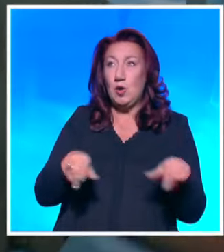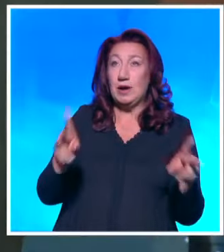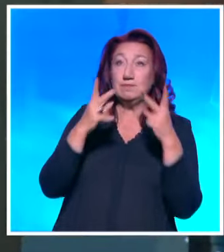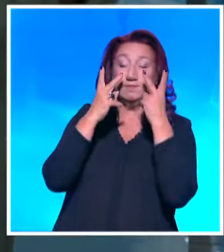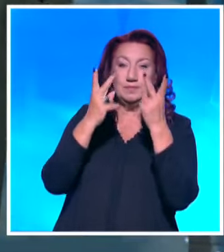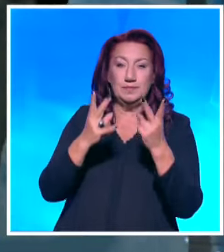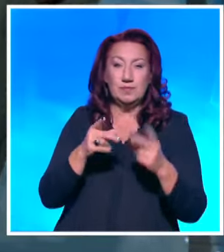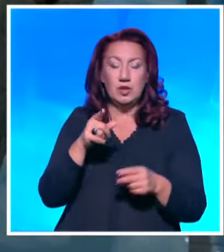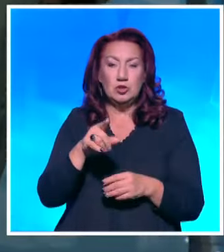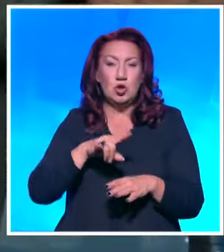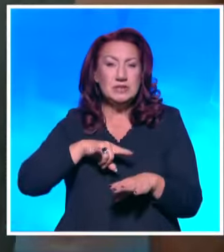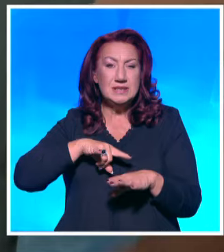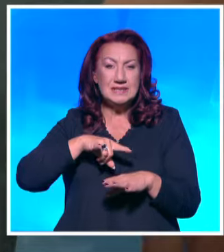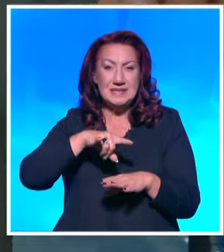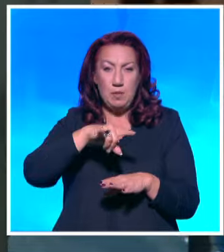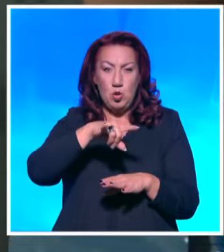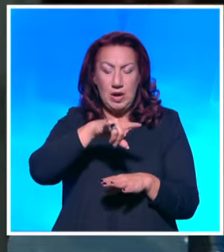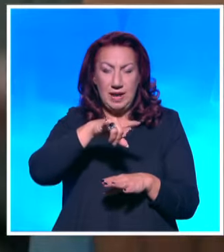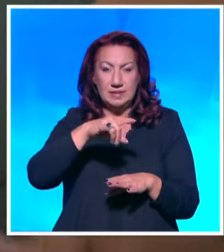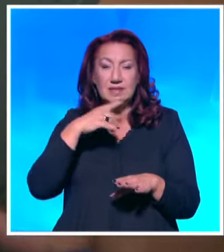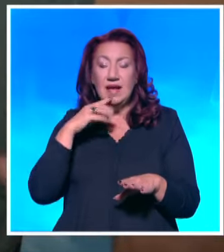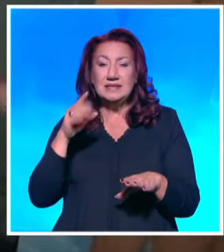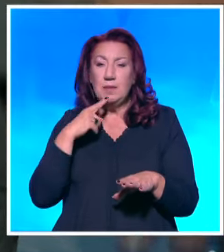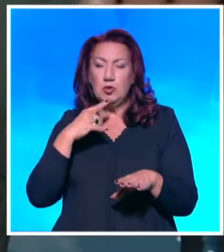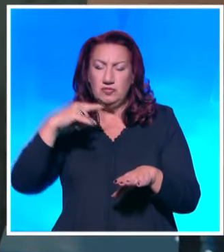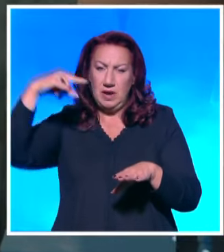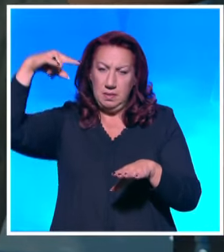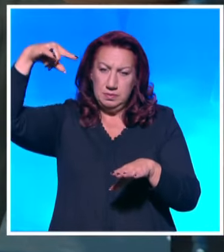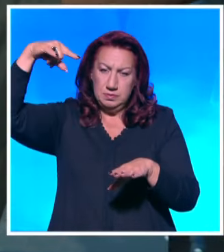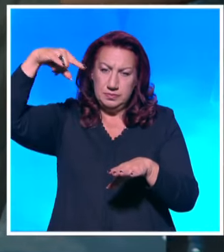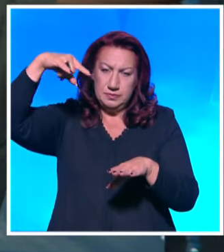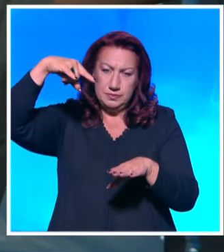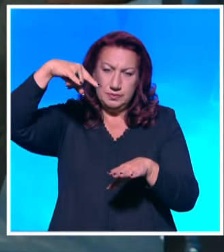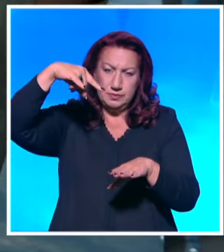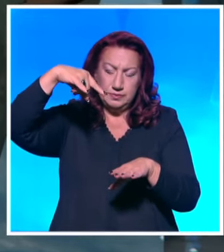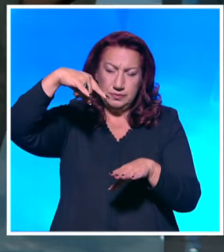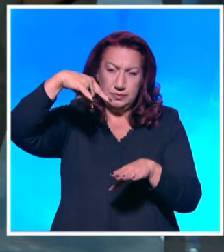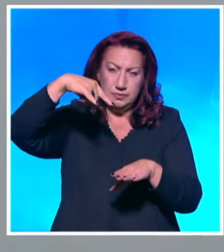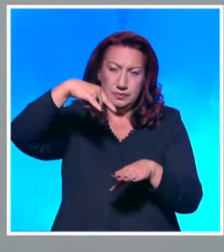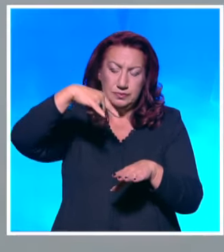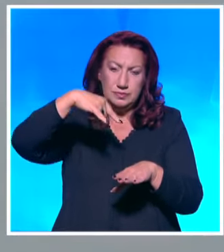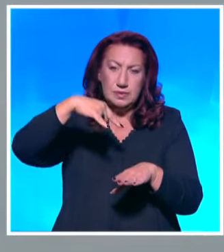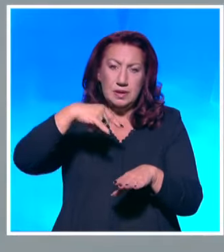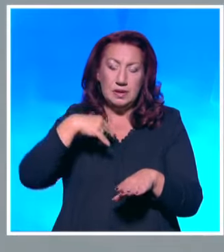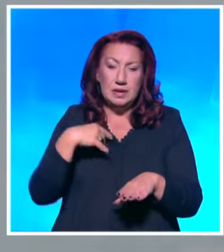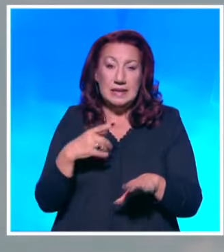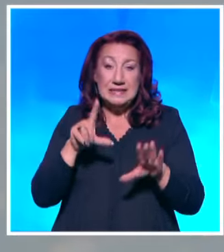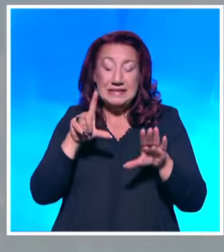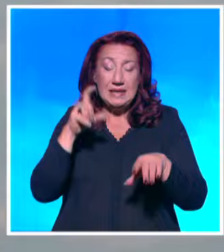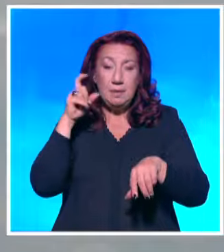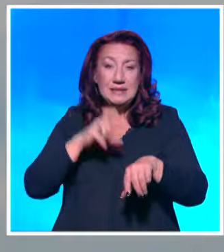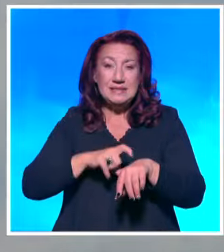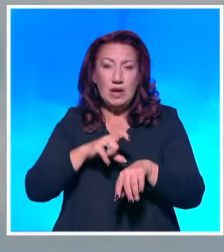Този самолет всъщност тръгва да се спуска, да пикира надолу и това, което прави, си имам впечатление, че той, аз ги броих, 7 секунди